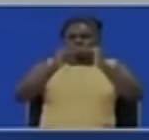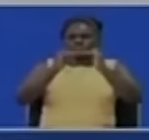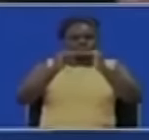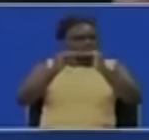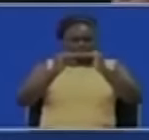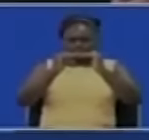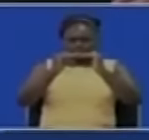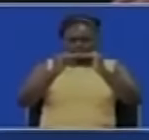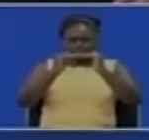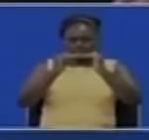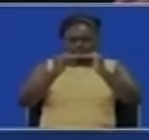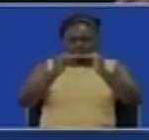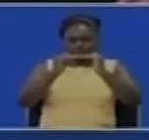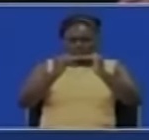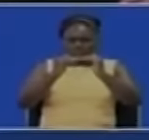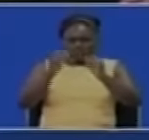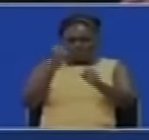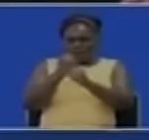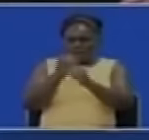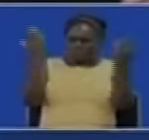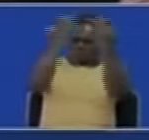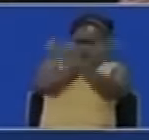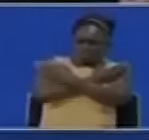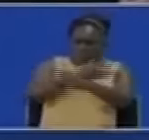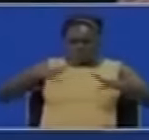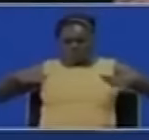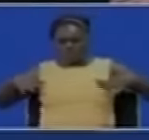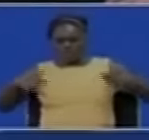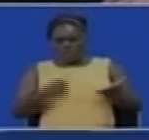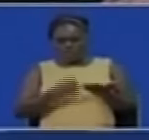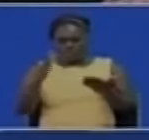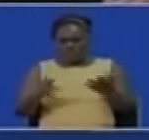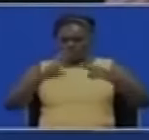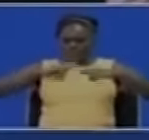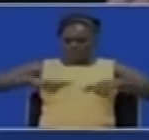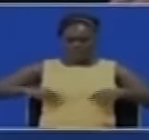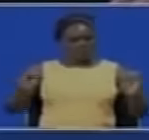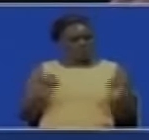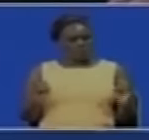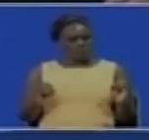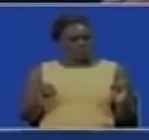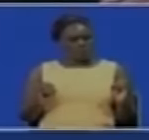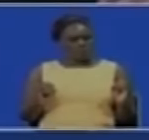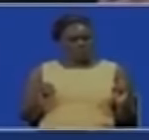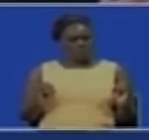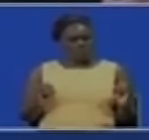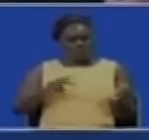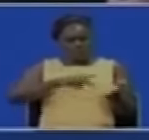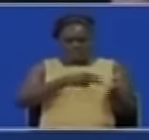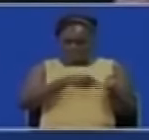County. Nafanya calls usiku, holidays, weekends, we don't rest, we are always on calls. Kwa